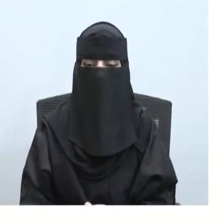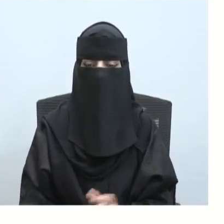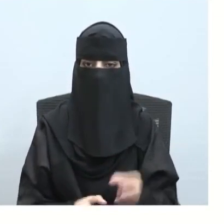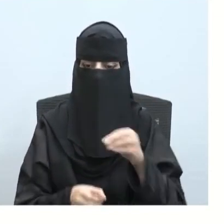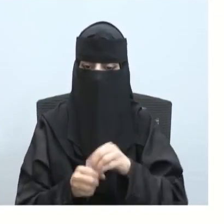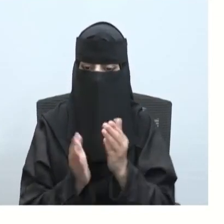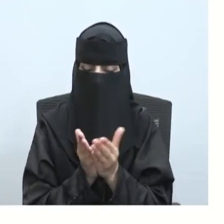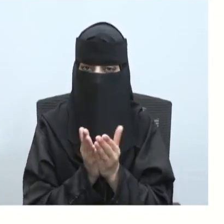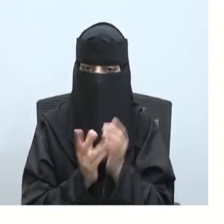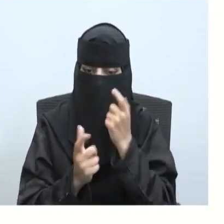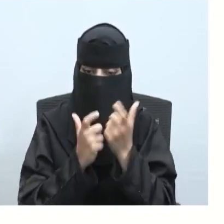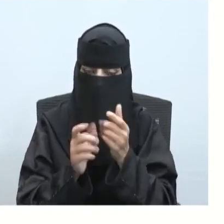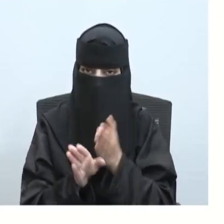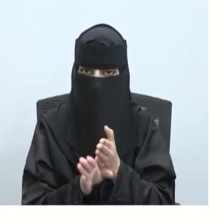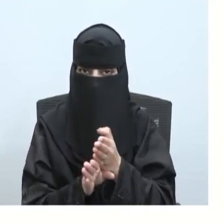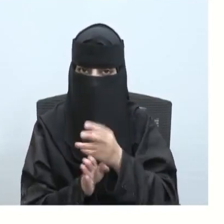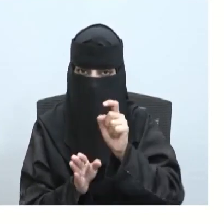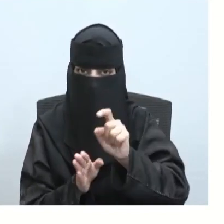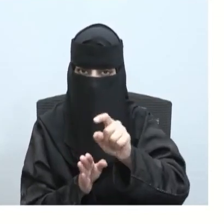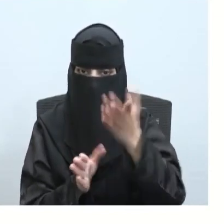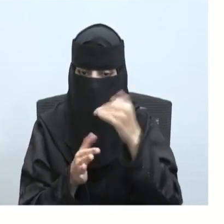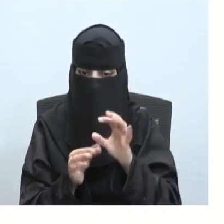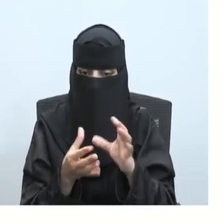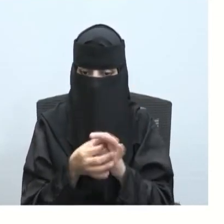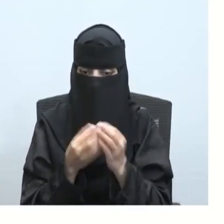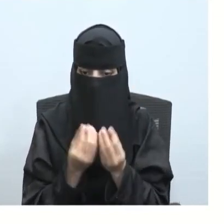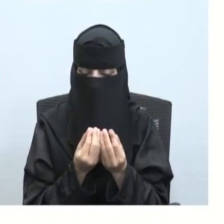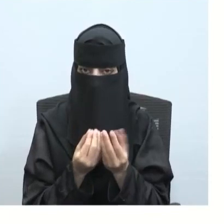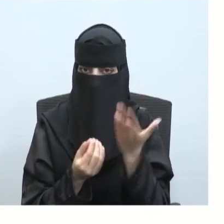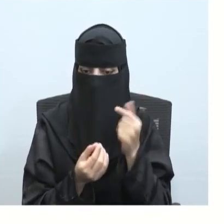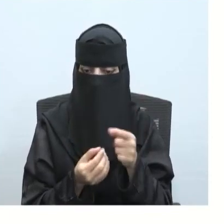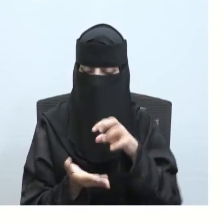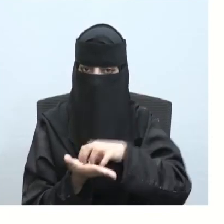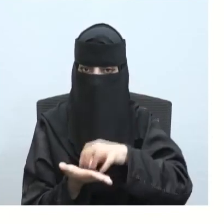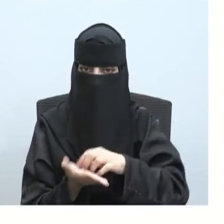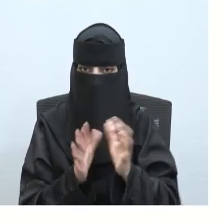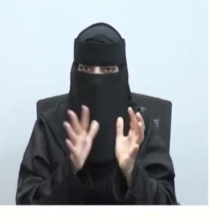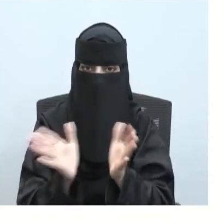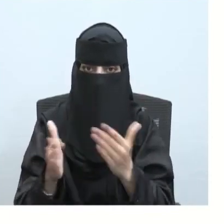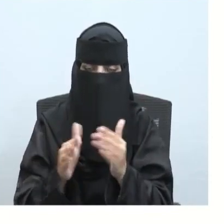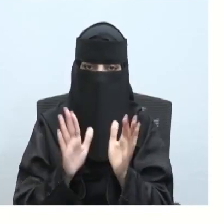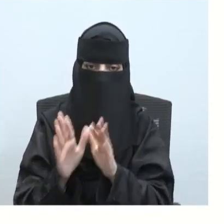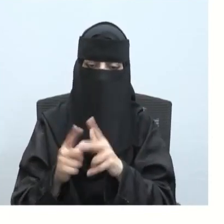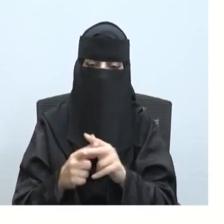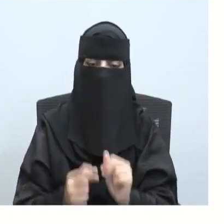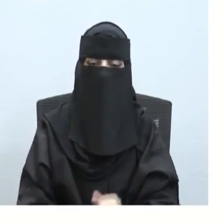ستتخذ مركبة تفتيش مسار محدد سابق في منطقة تخزين المصنع،